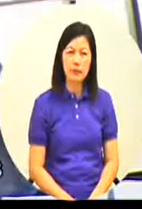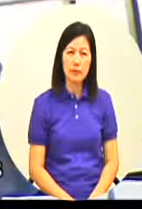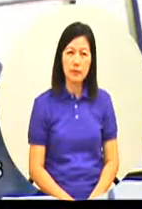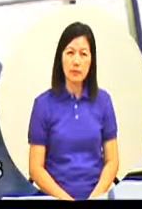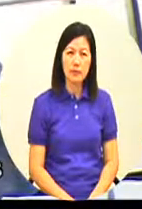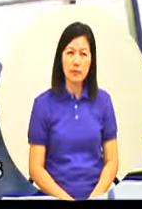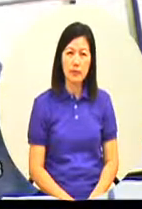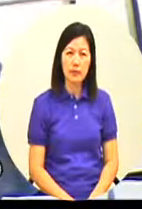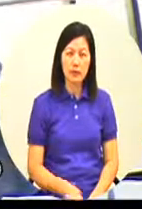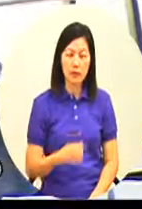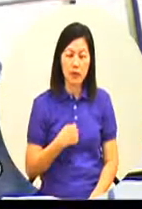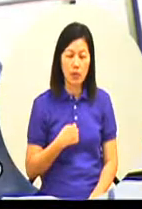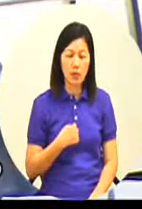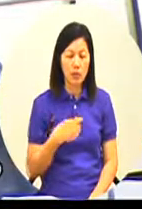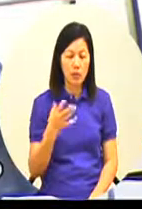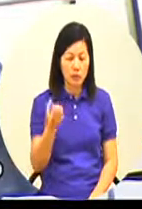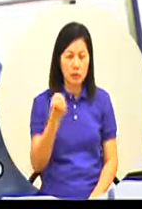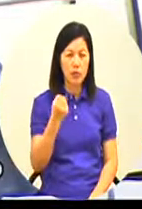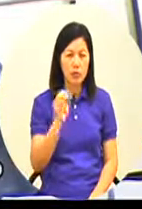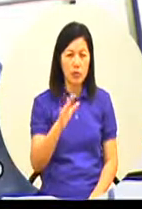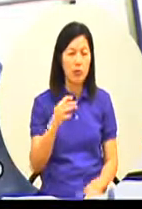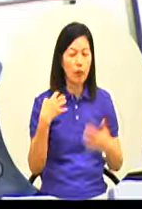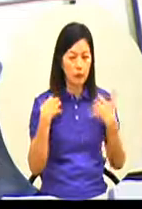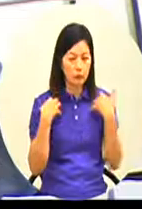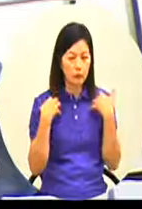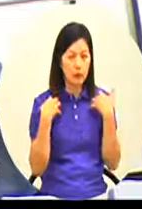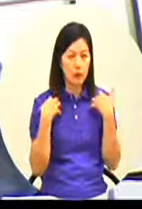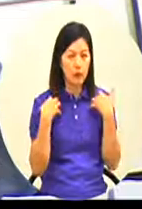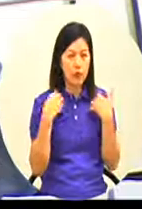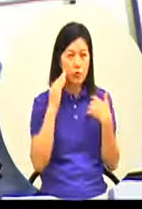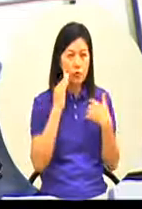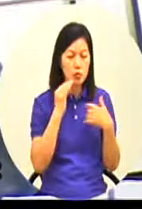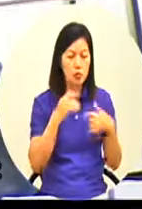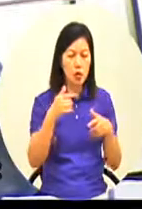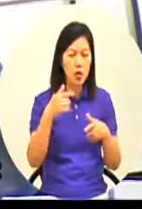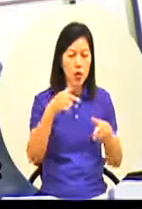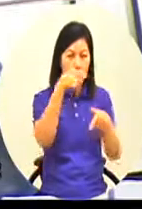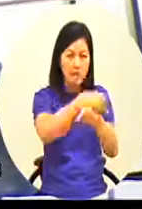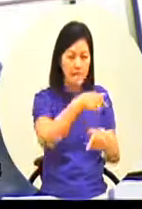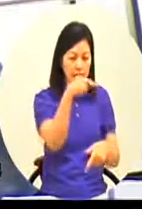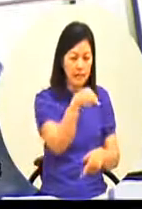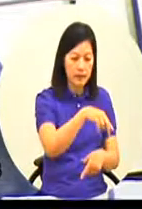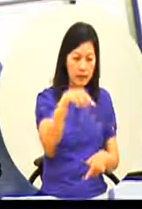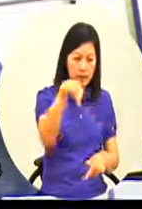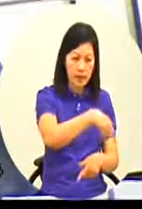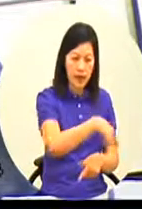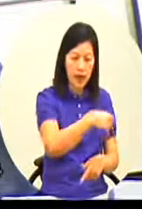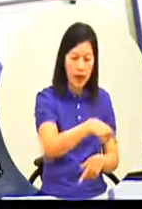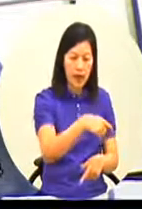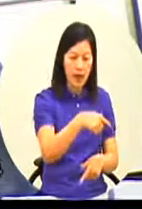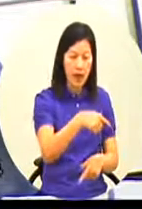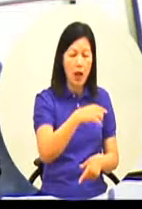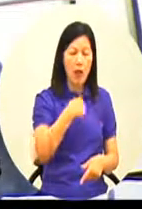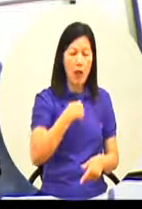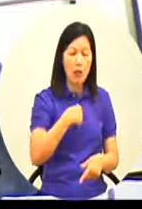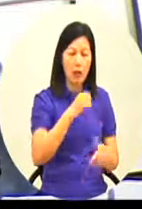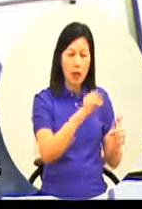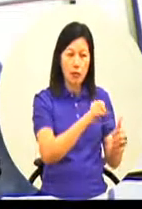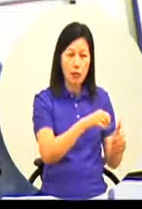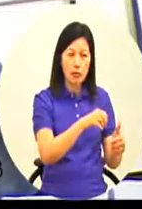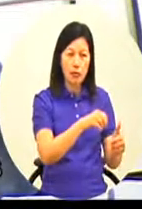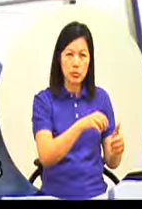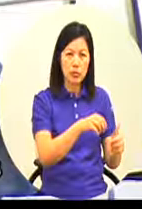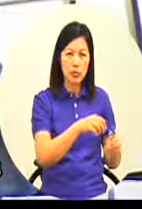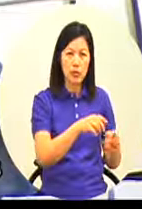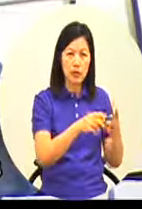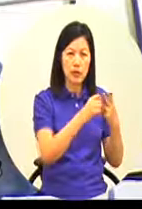那我们也有权利，也有这个责任。如果说是南下的部分，我们也有责任说告知我们的第三工程